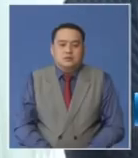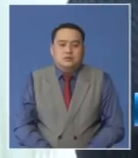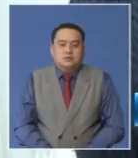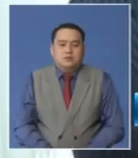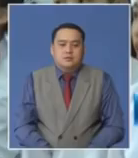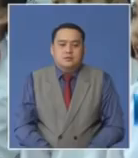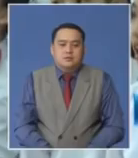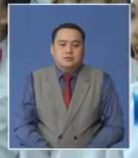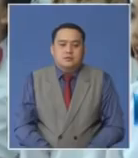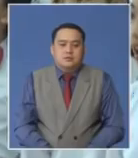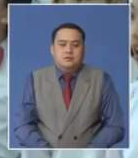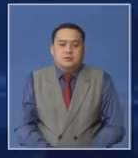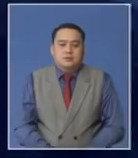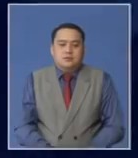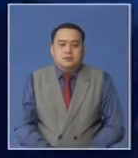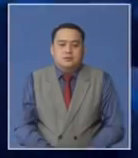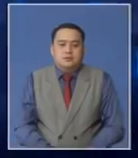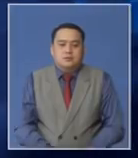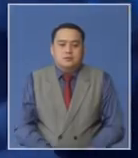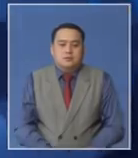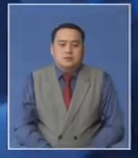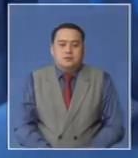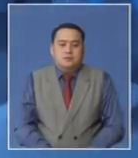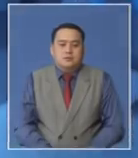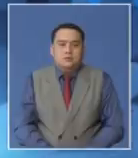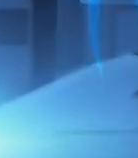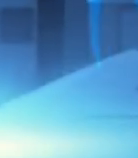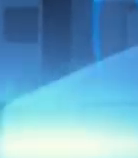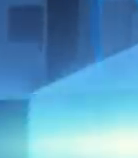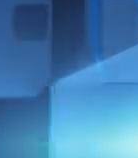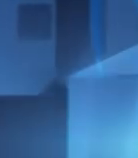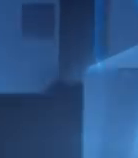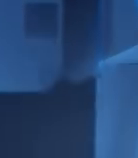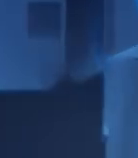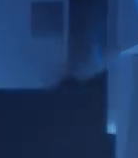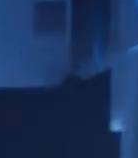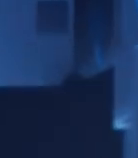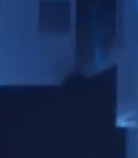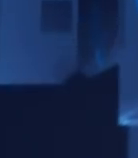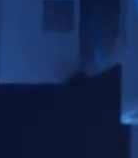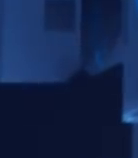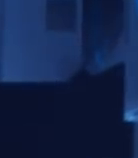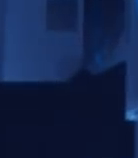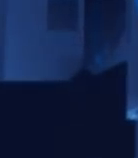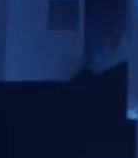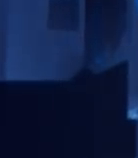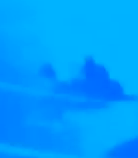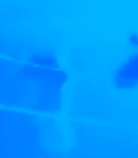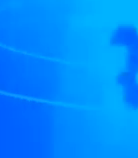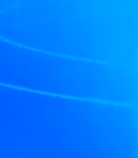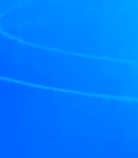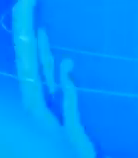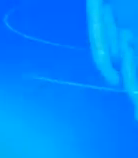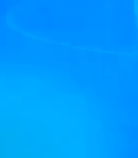а за джума ханов до мира нет of a major джун ки соп телеканал жетысу карасайский район